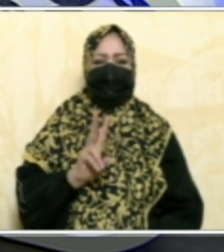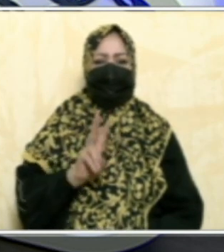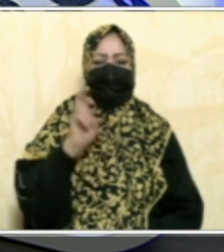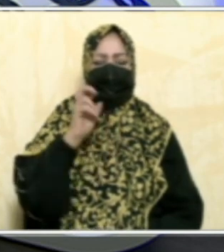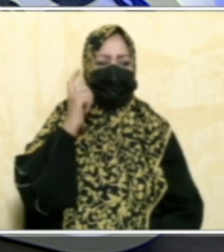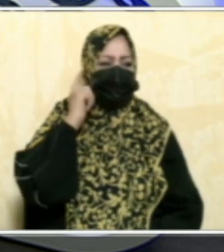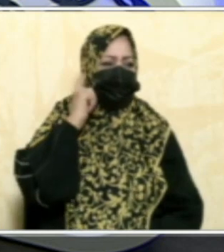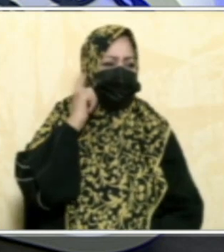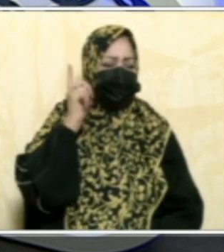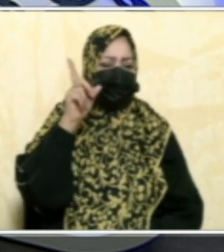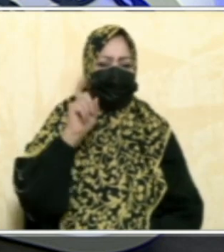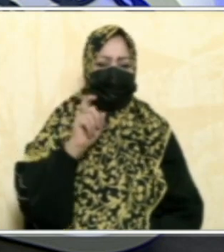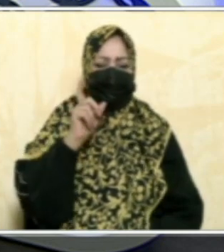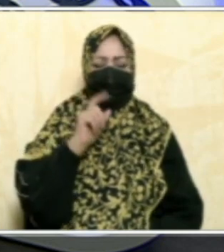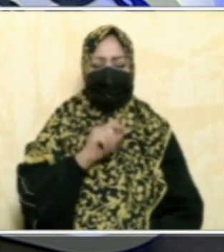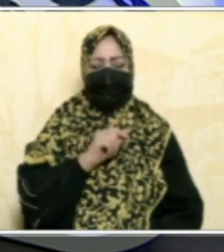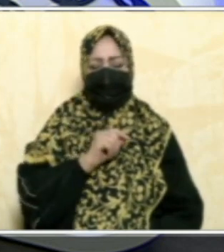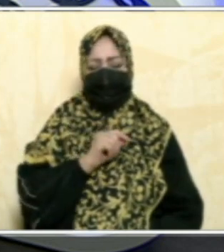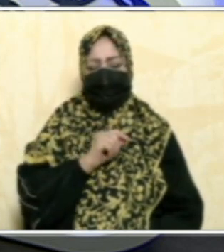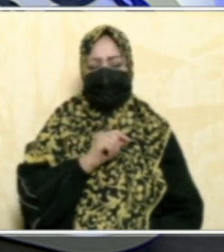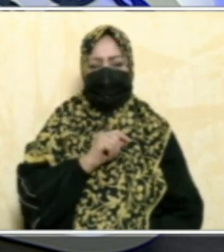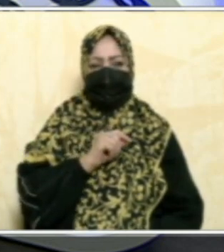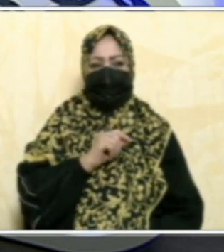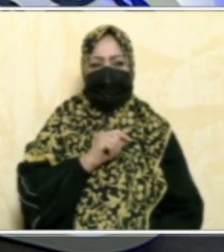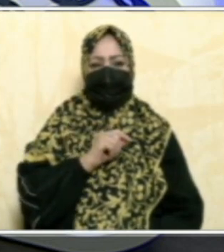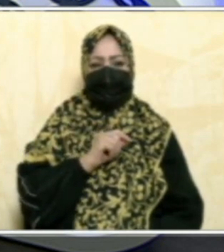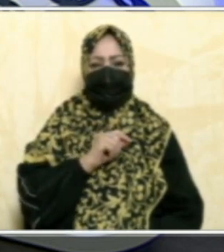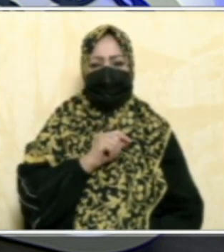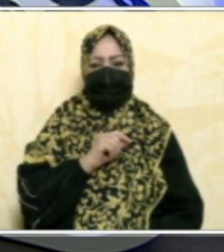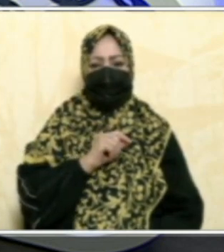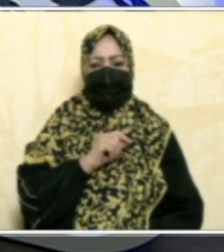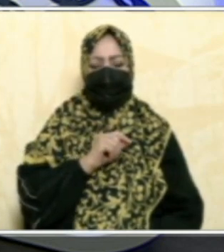وهل يتقيد ب70 مرة يعني استغفارا؟